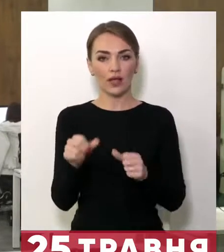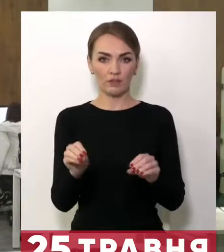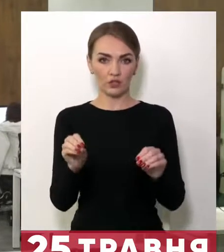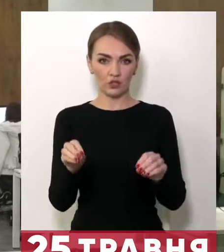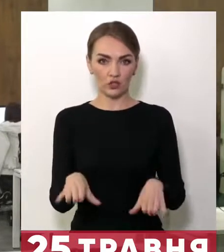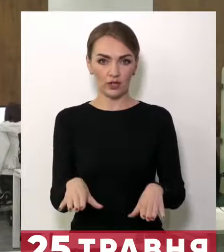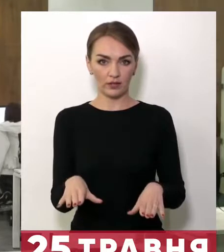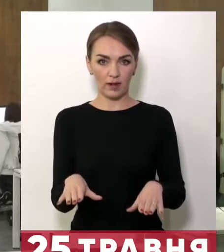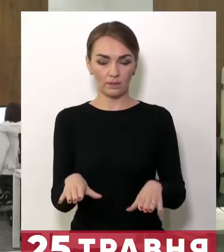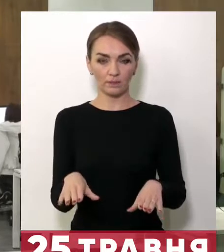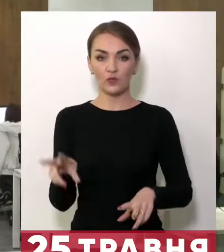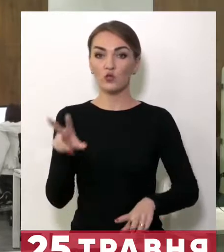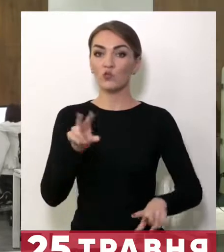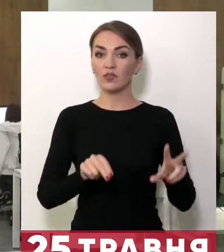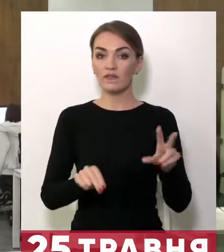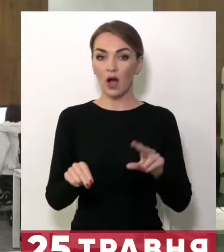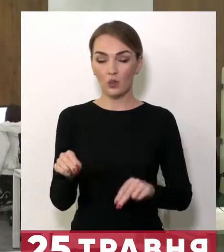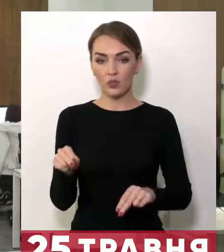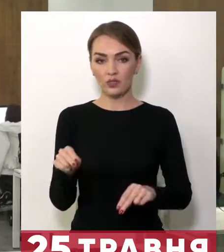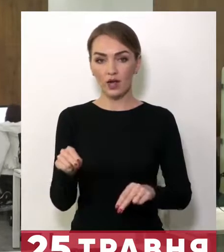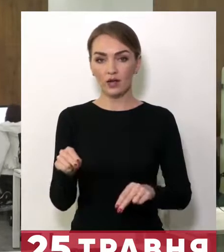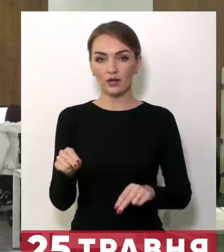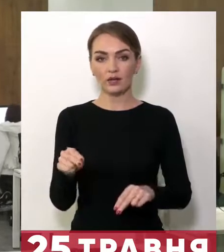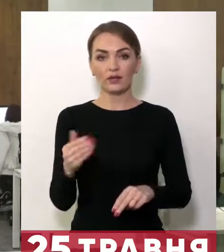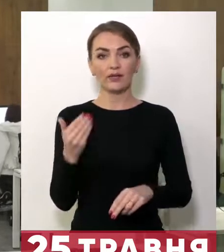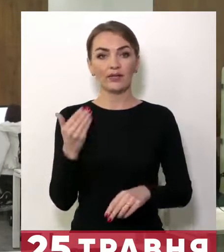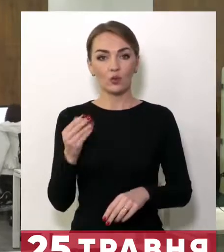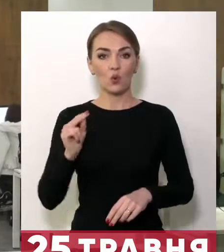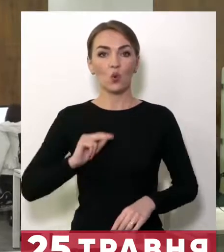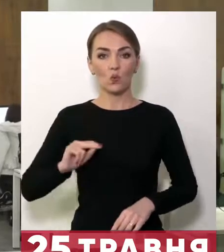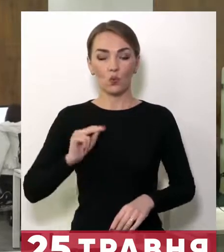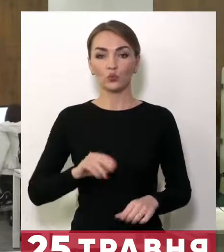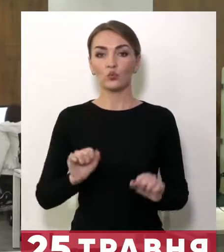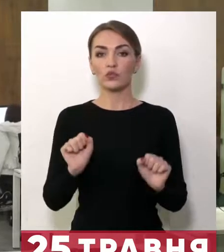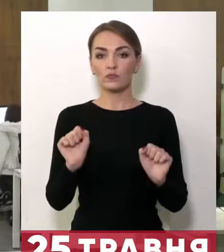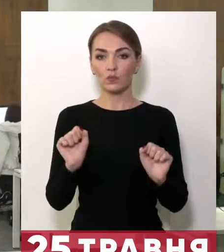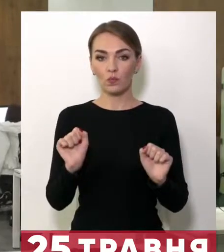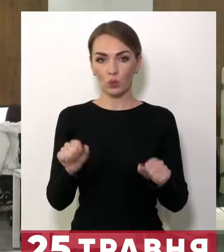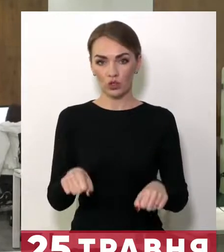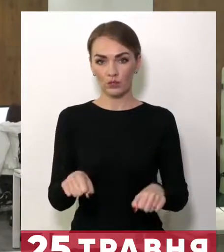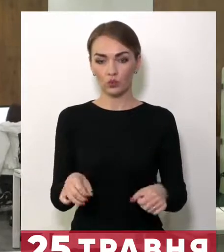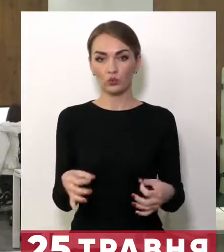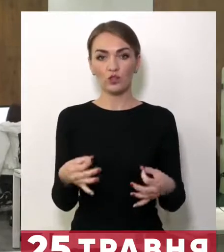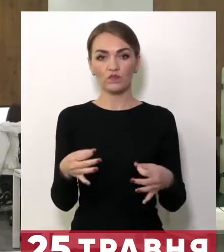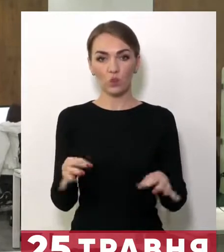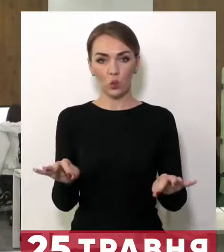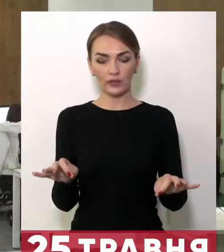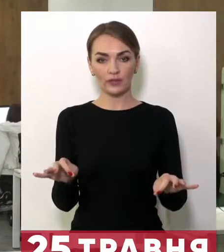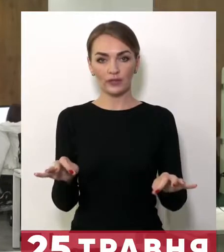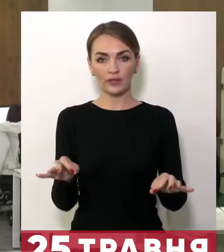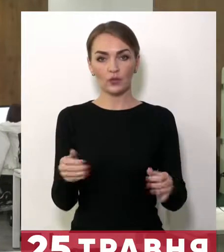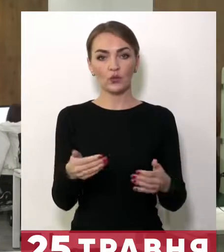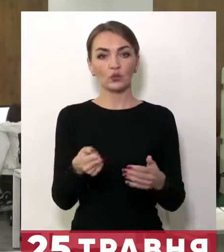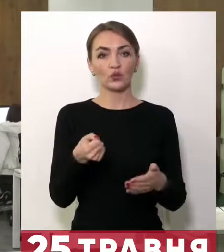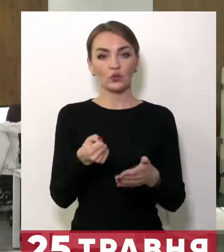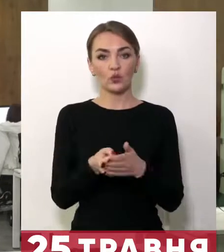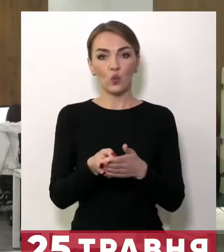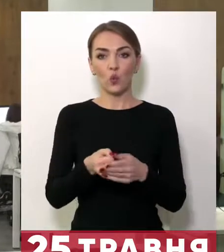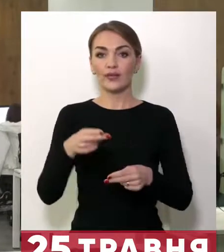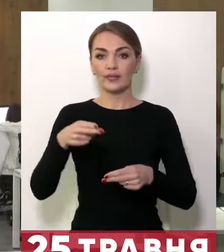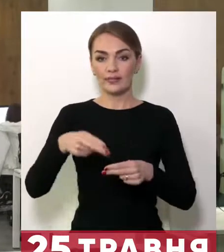рішення. Сподіваюся, їх роботу ми зможемо дозволити вже до